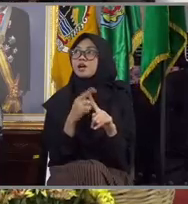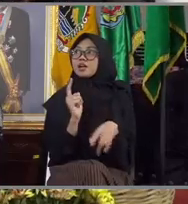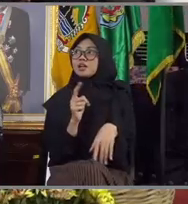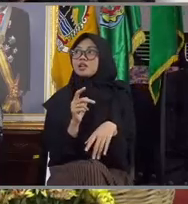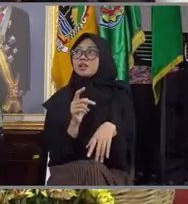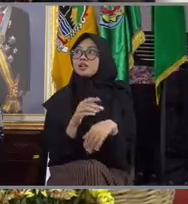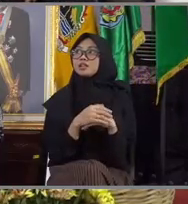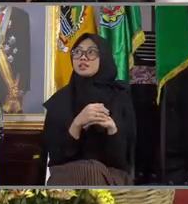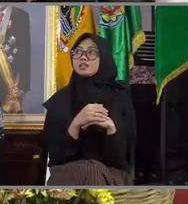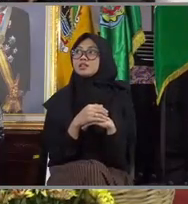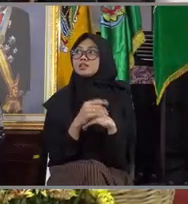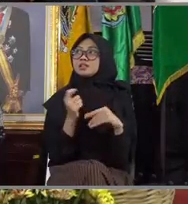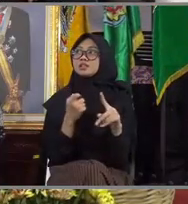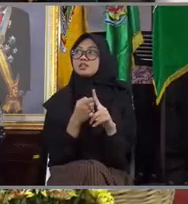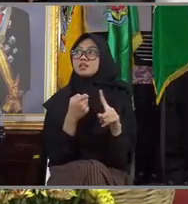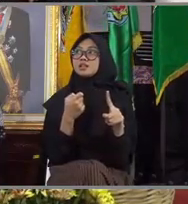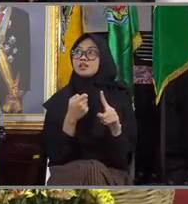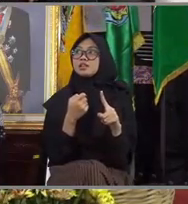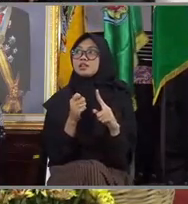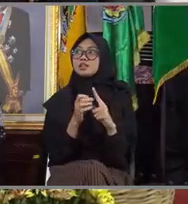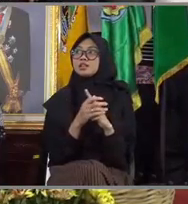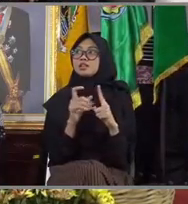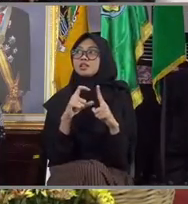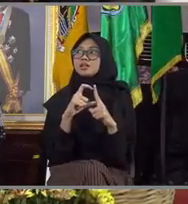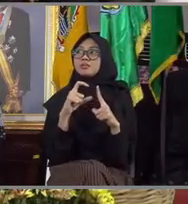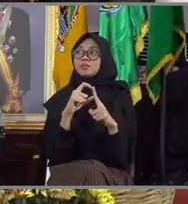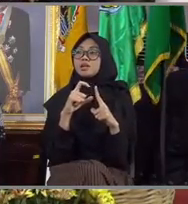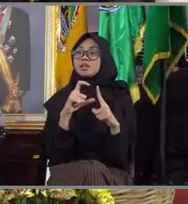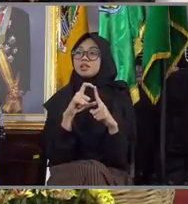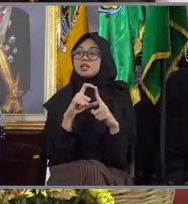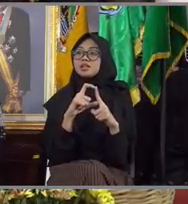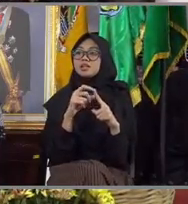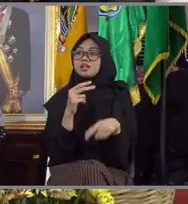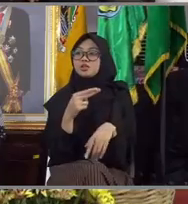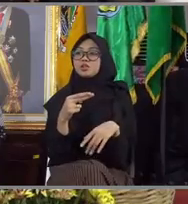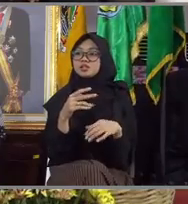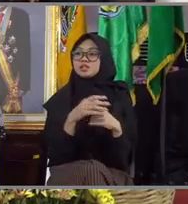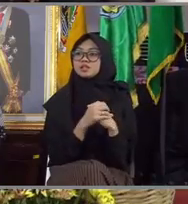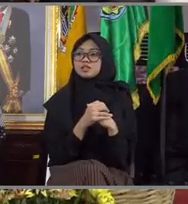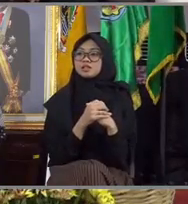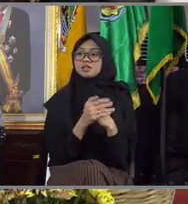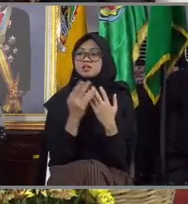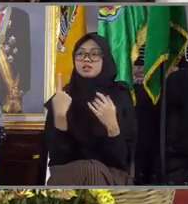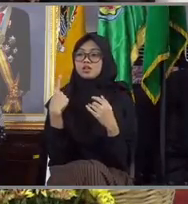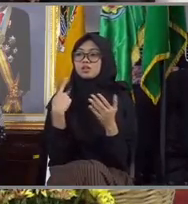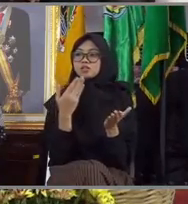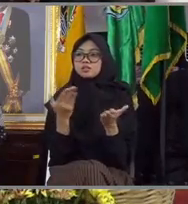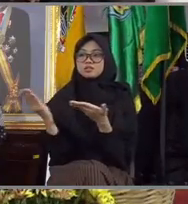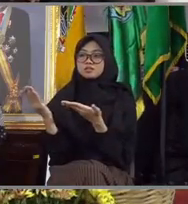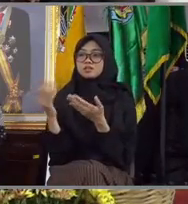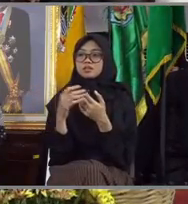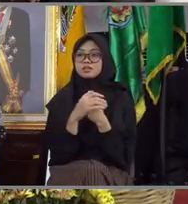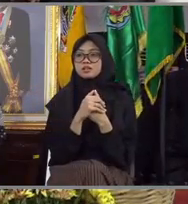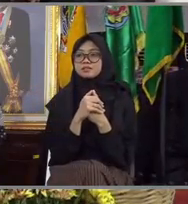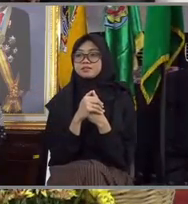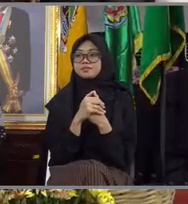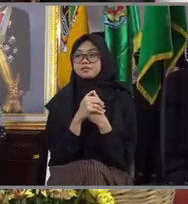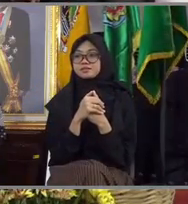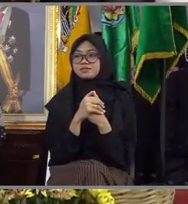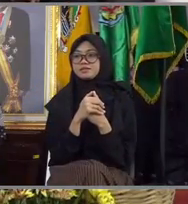masyarakat mungkin ada tanggapan dari yang terhormat DPT dan ataupun dpr-ri atau respon dulu DP dulu